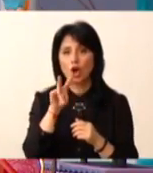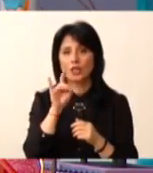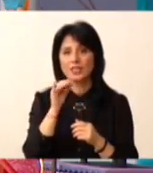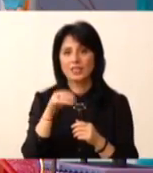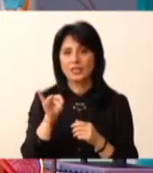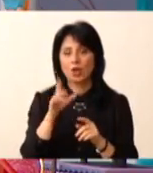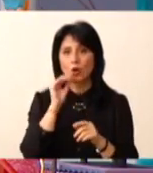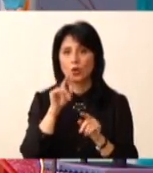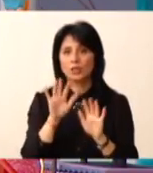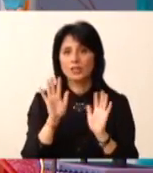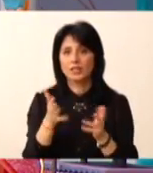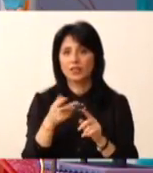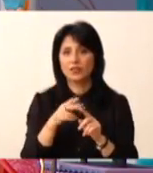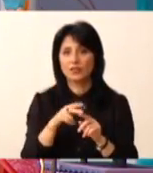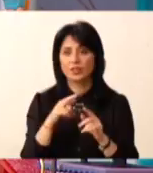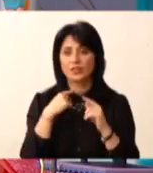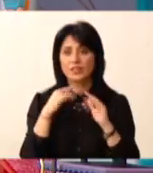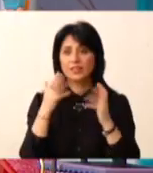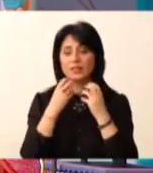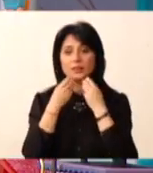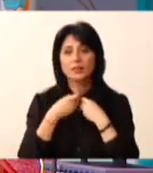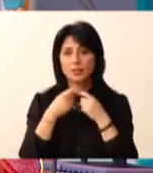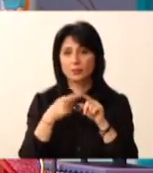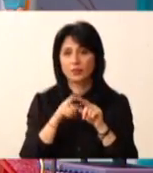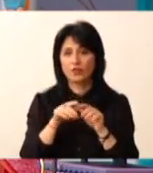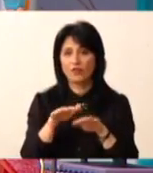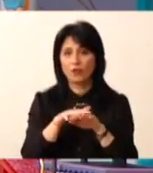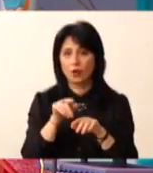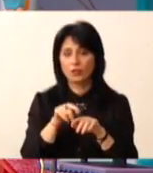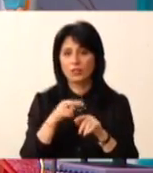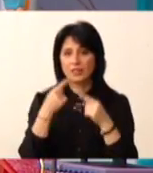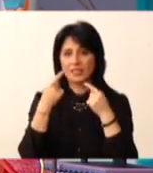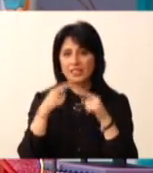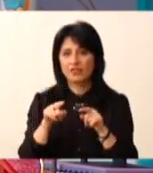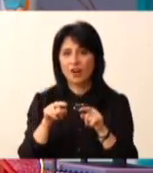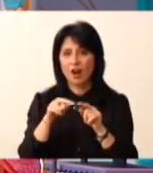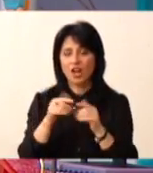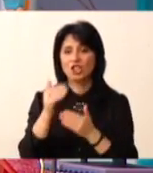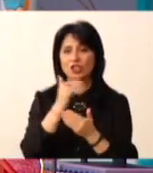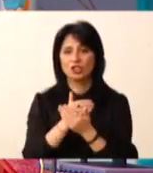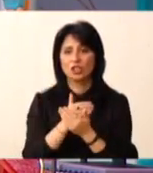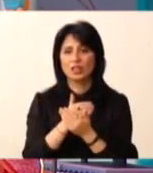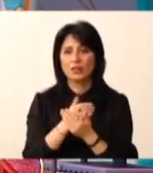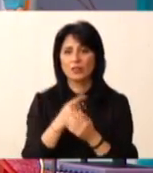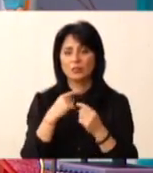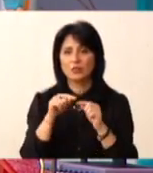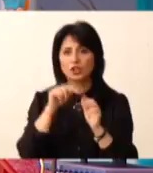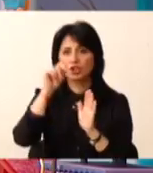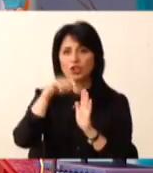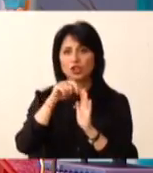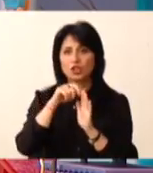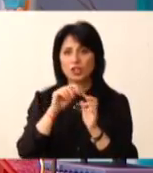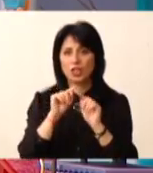ფაზა, როდესაც ხდება autoimmunური თიროიდიტის ფონზე ანტისხეულების აგრესიის შედეგად ფარისებრი